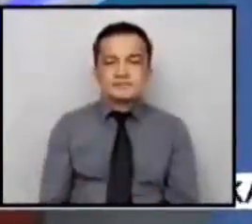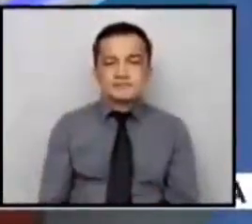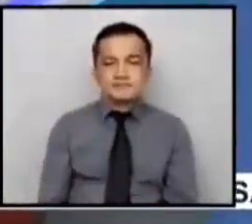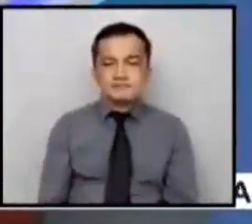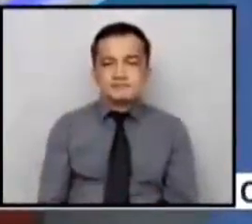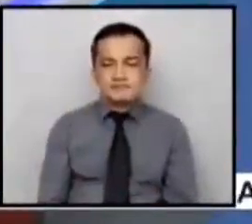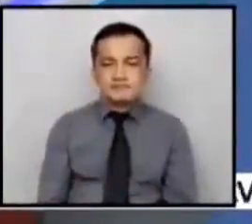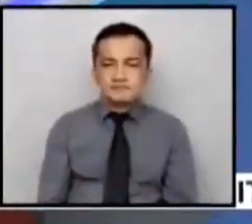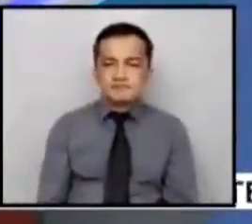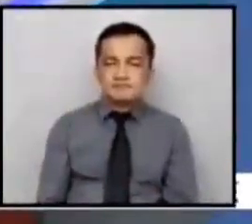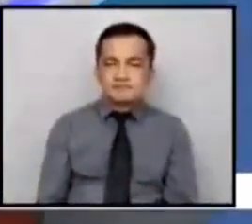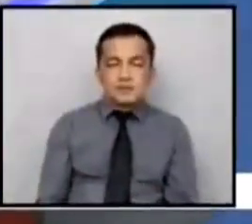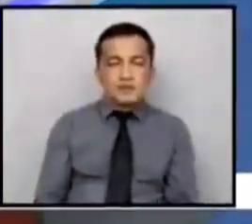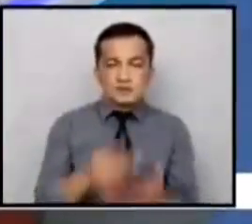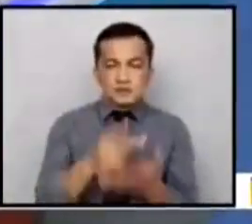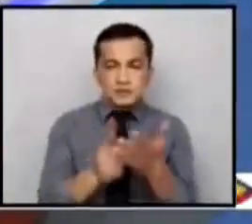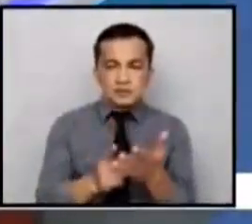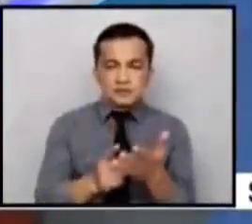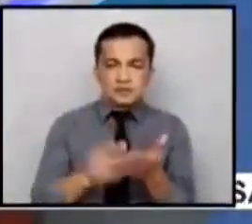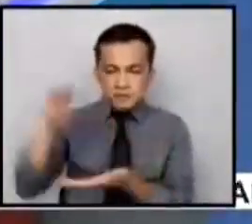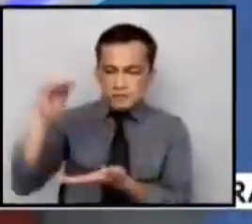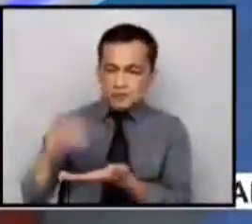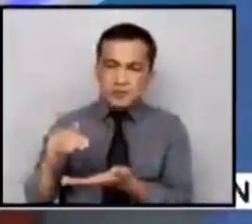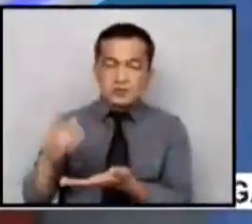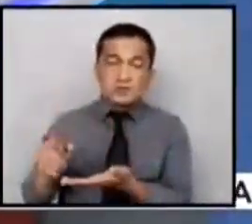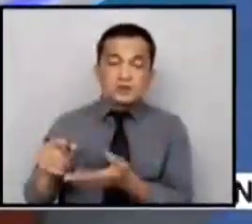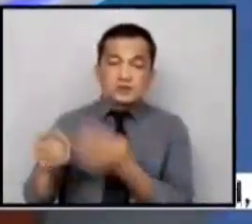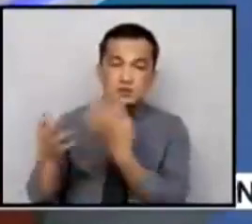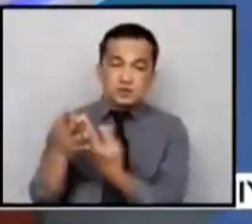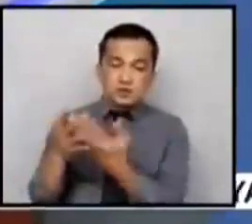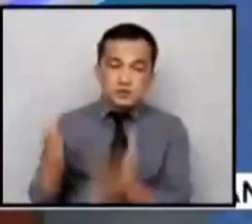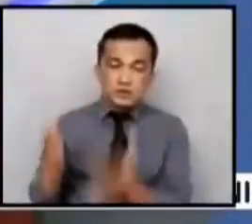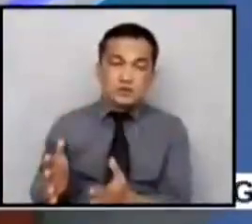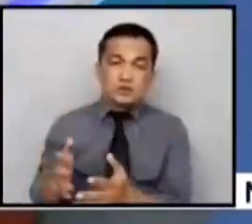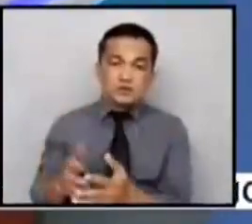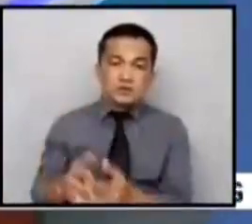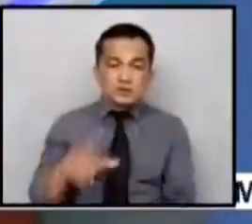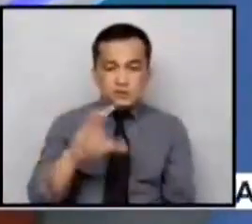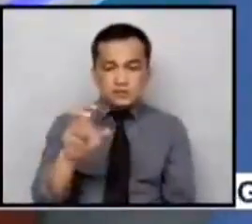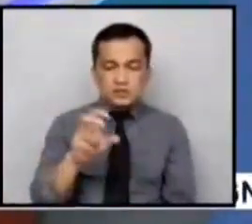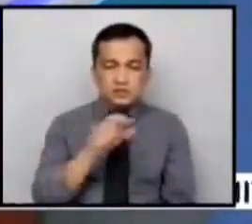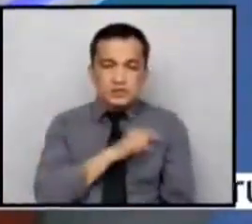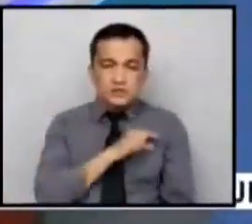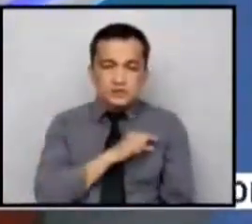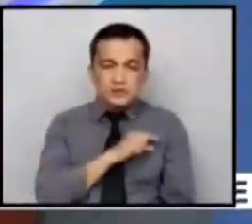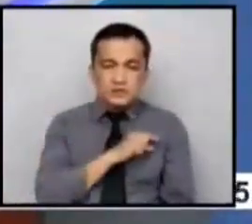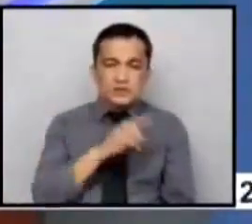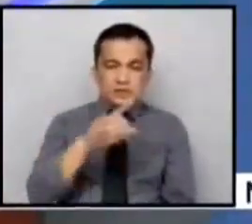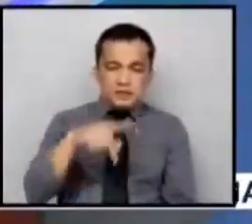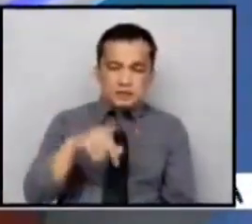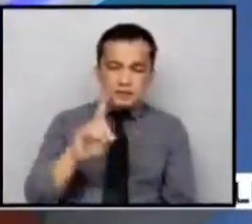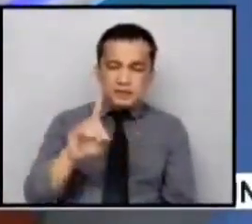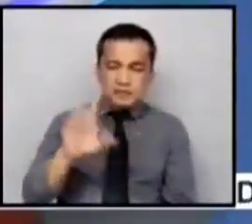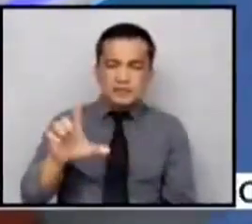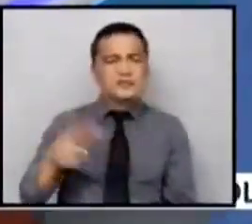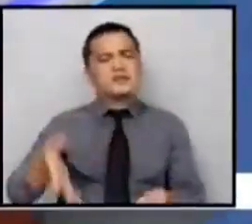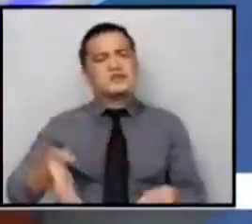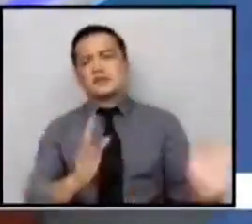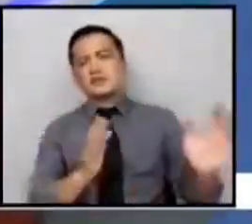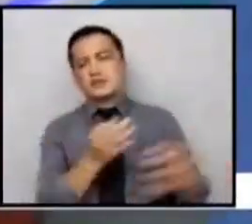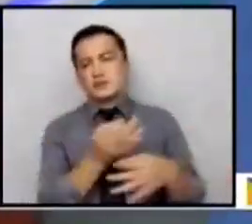bilang bahagi ng pag-decongest sa mga piitan, higit 300 qualified persons deprived of liberty ang pinalaya ng Bureau of